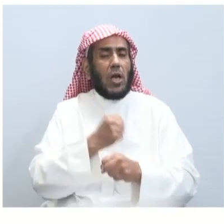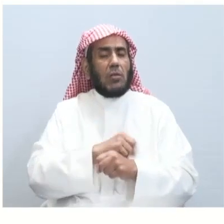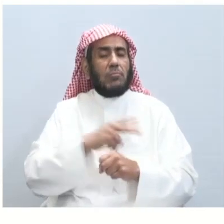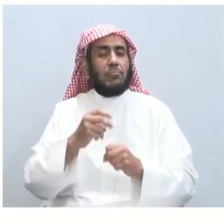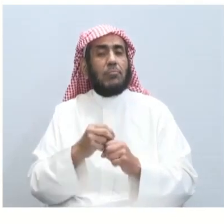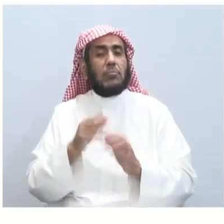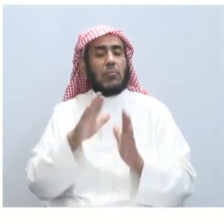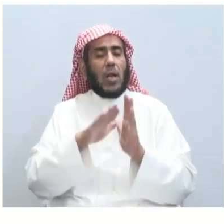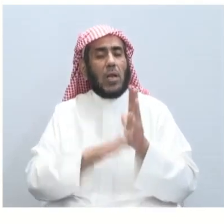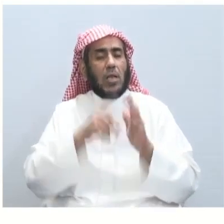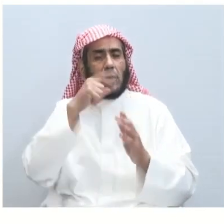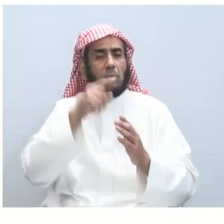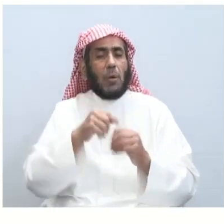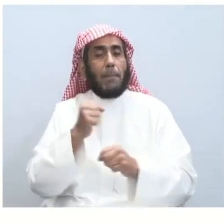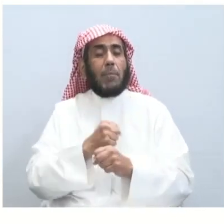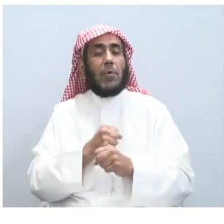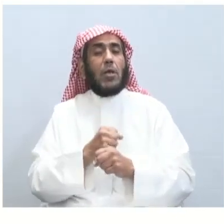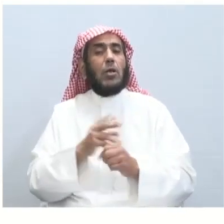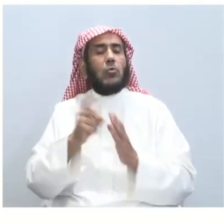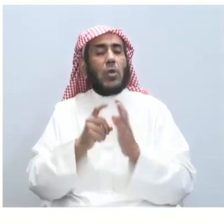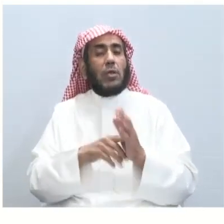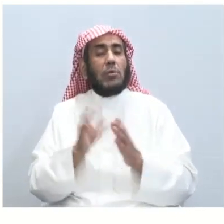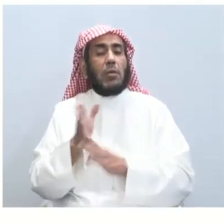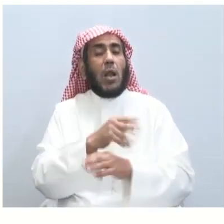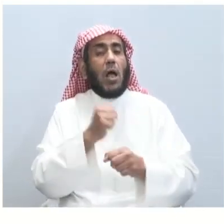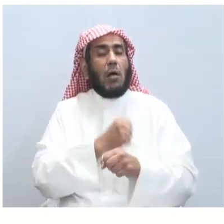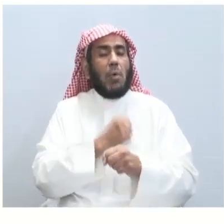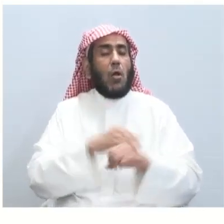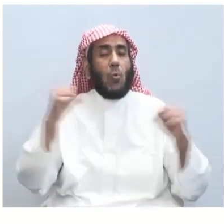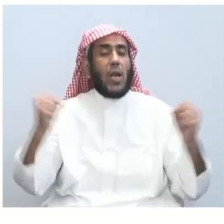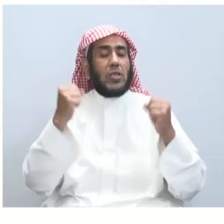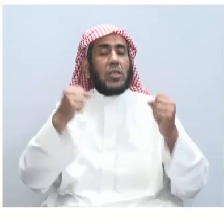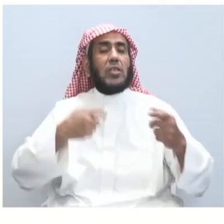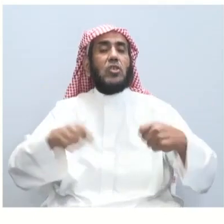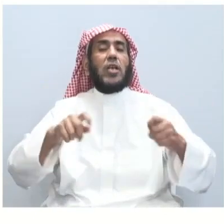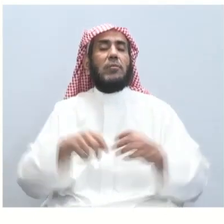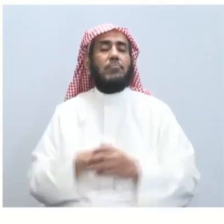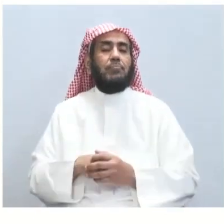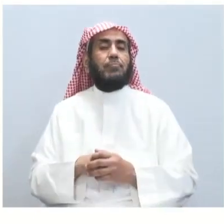التي توجب القيام بها كذلك تنظم جانب الاعمال والانشطه التجاريه